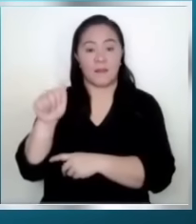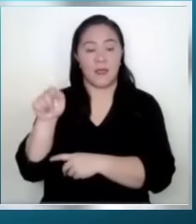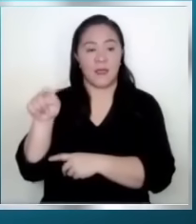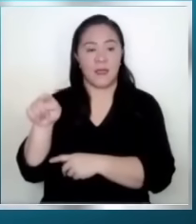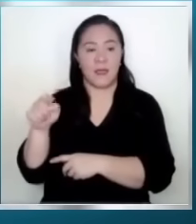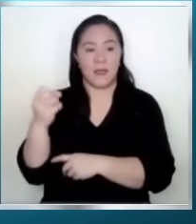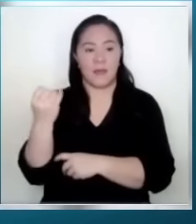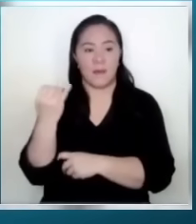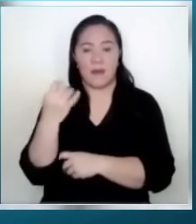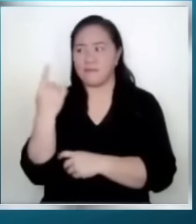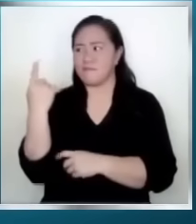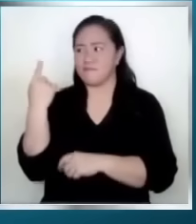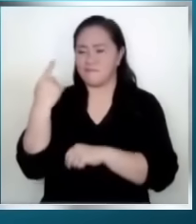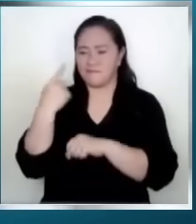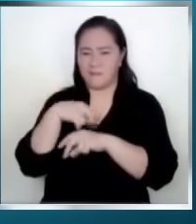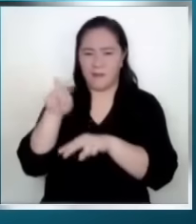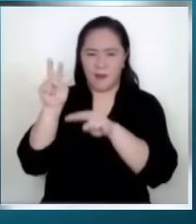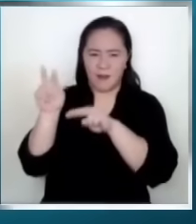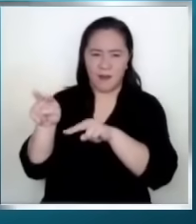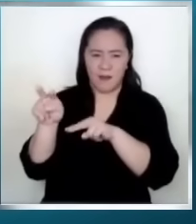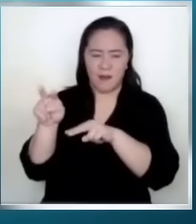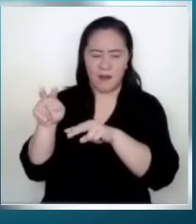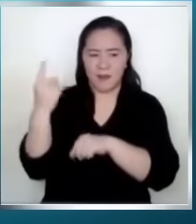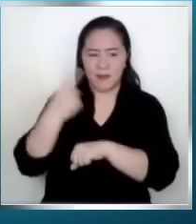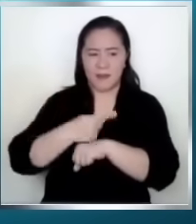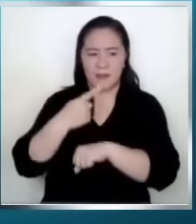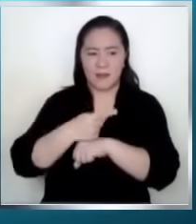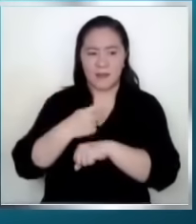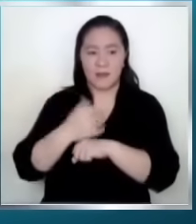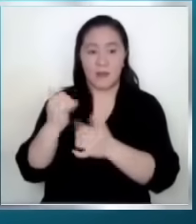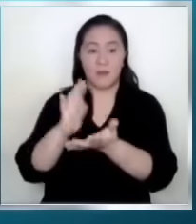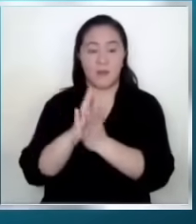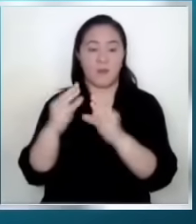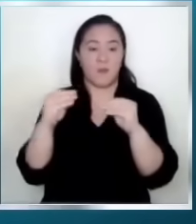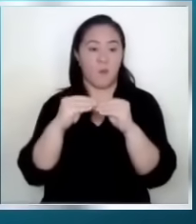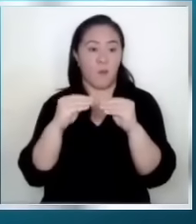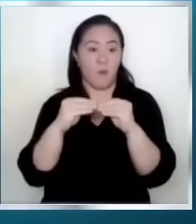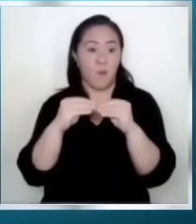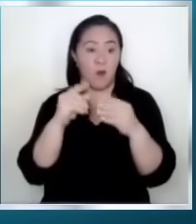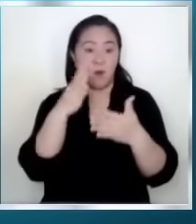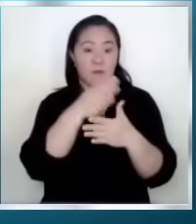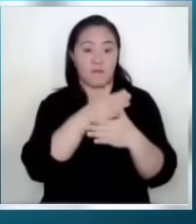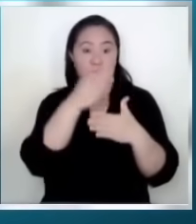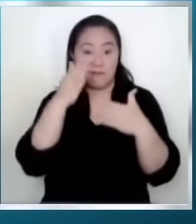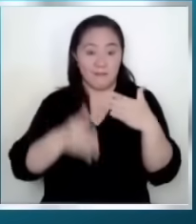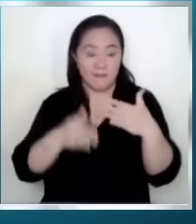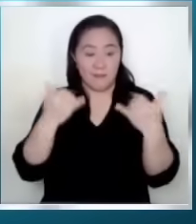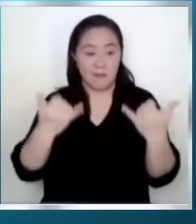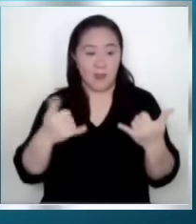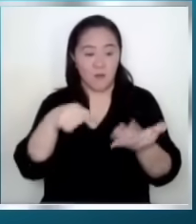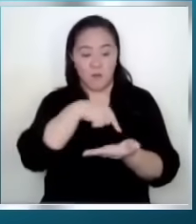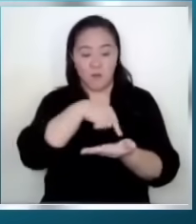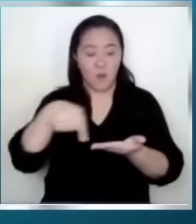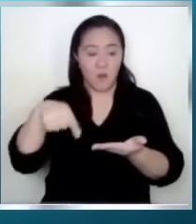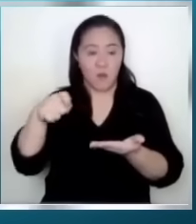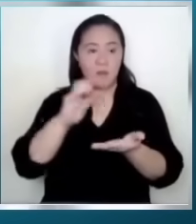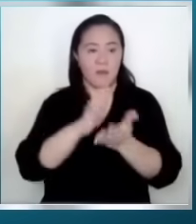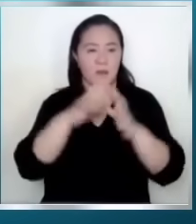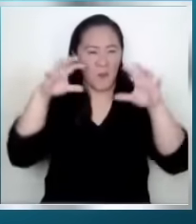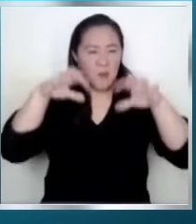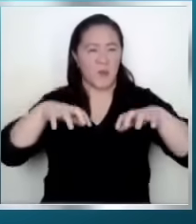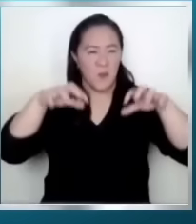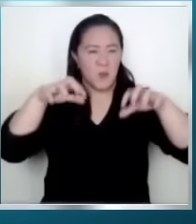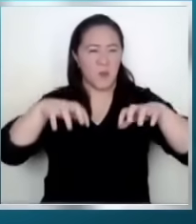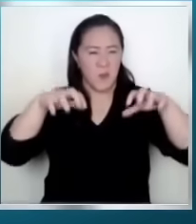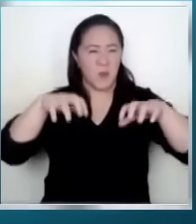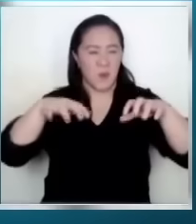nating minomonitor. Dahil ho dyan, mukhang magiging maulan na naman ang weekend sa ilang bahagi ng bansa. Bukod kasi sa hindi inaalis